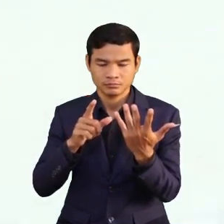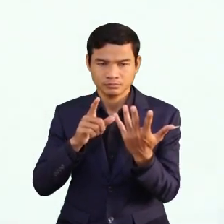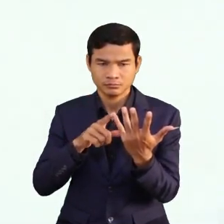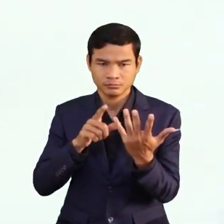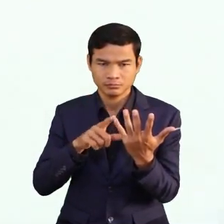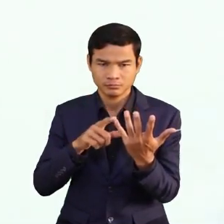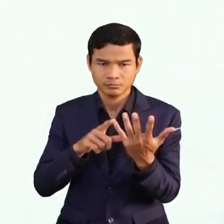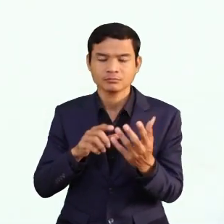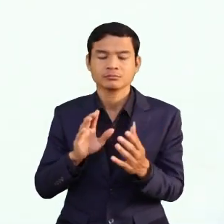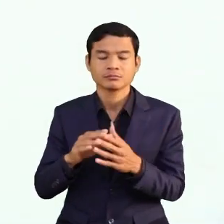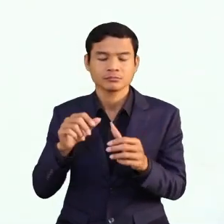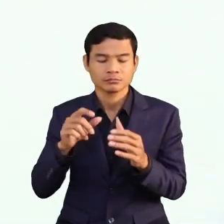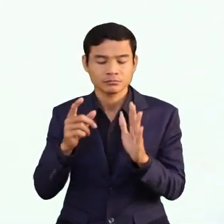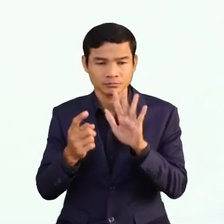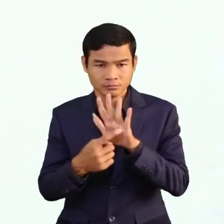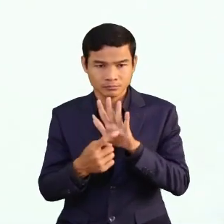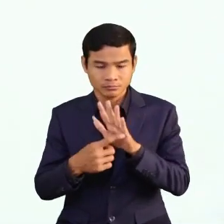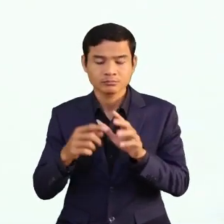គេ